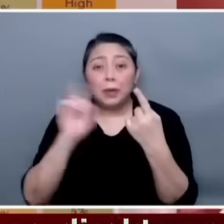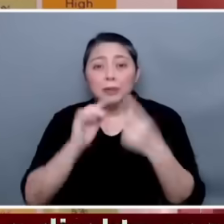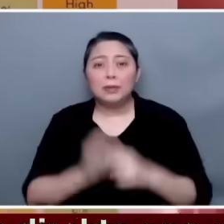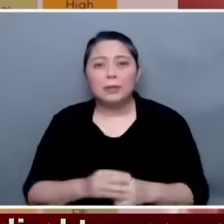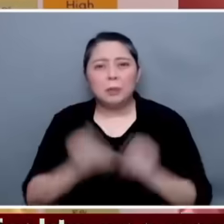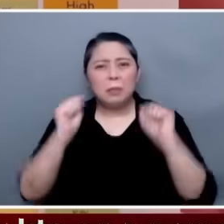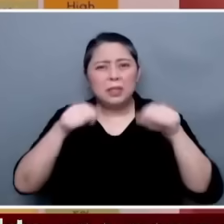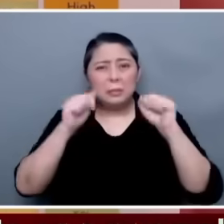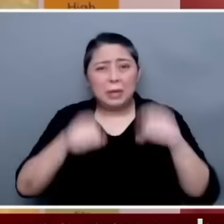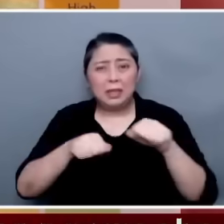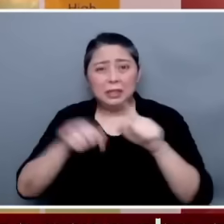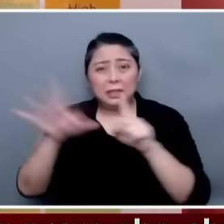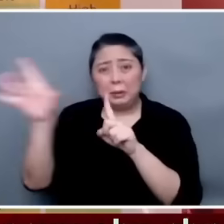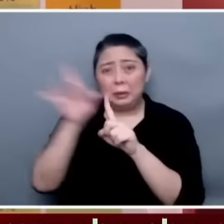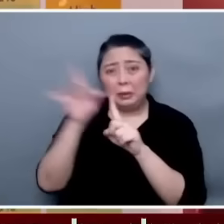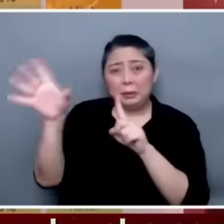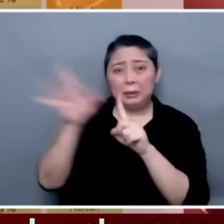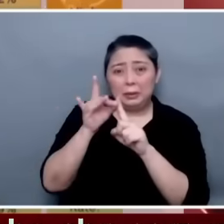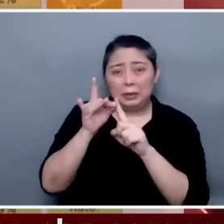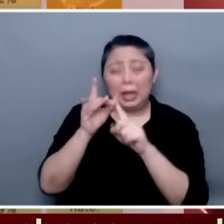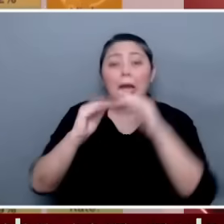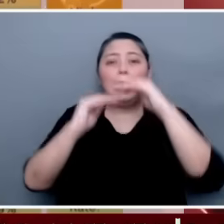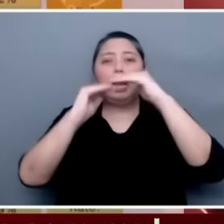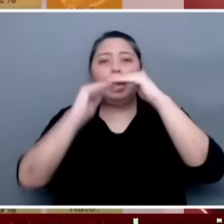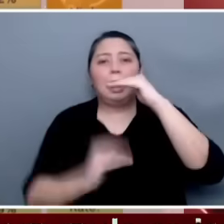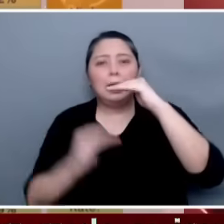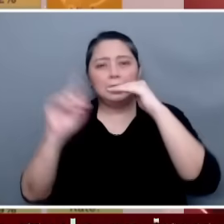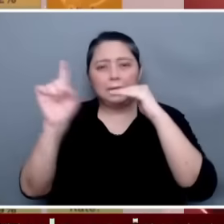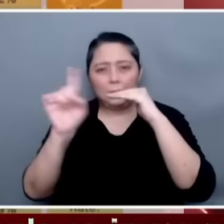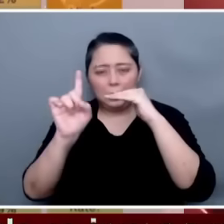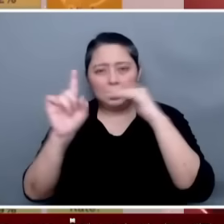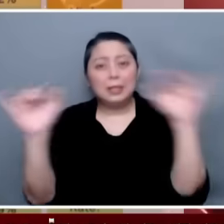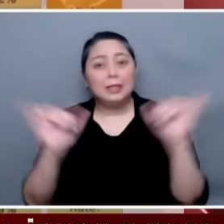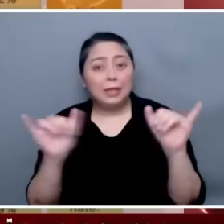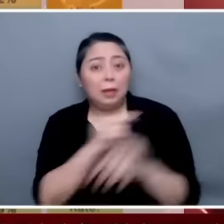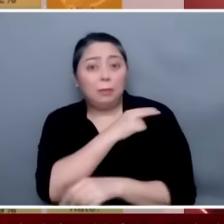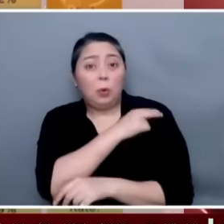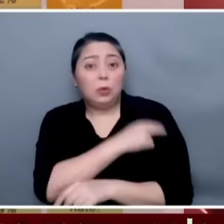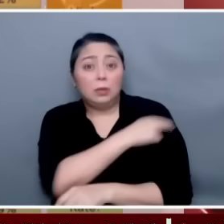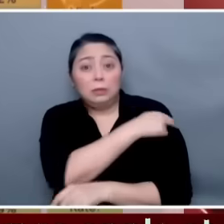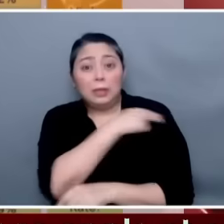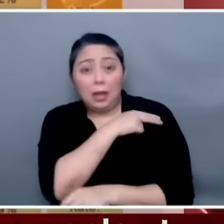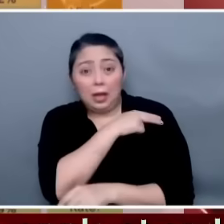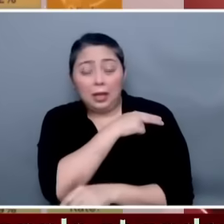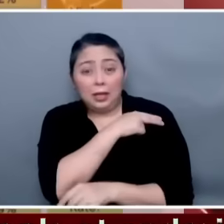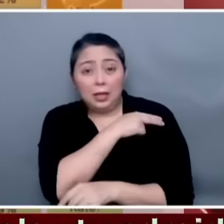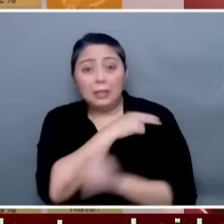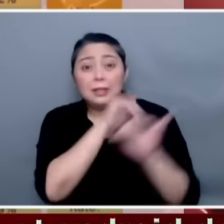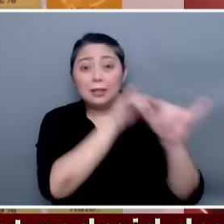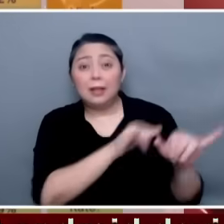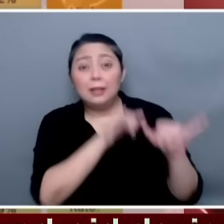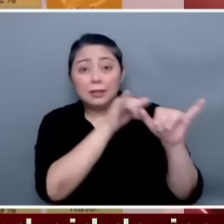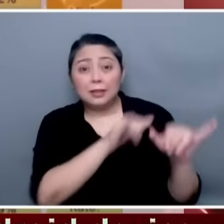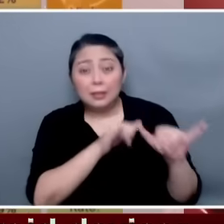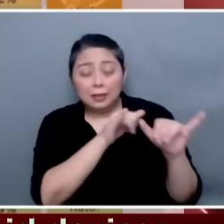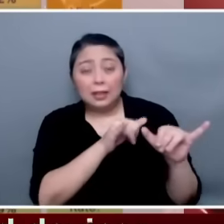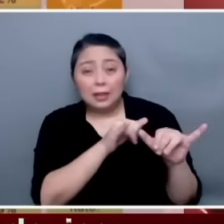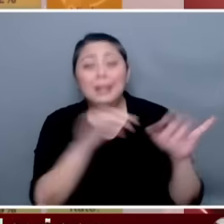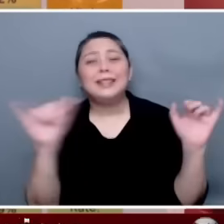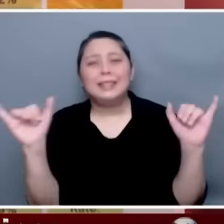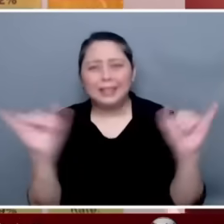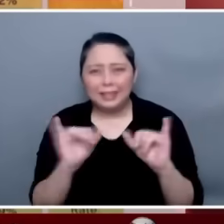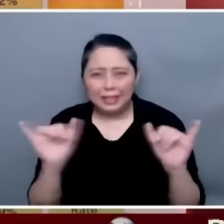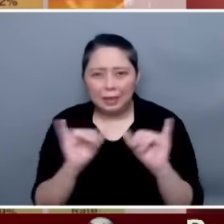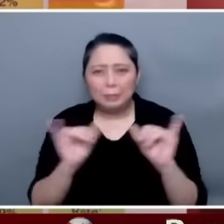tao. Nasa low risk na rin ang hospital utilization rate. Low risk din ang ICU utilization rate ng karamihan ng